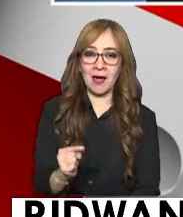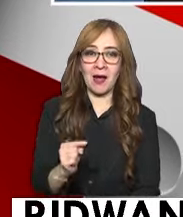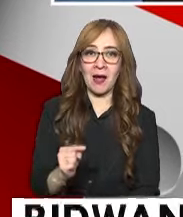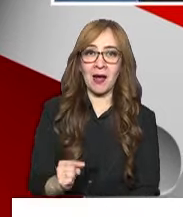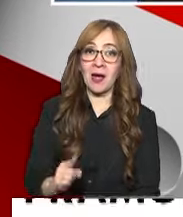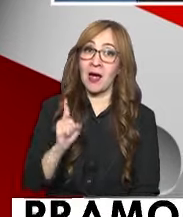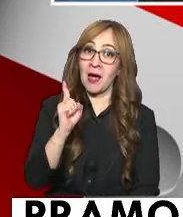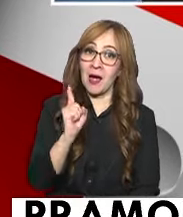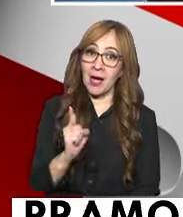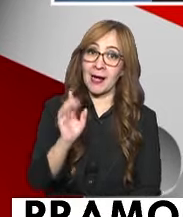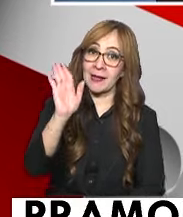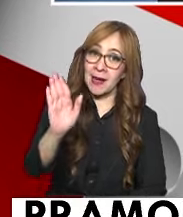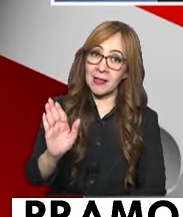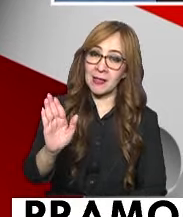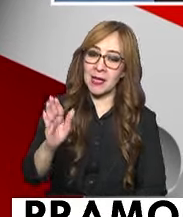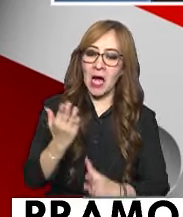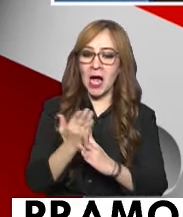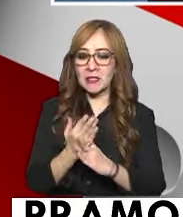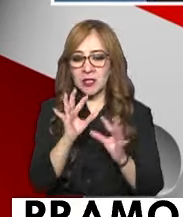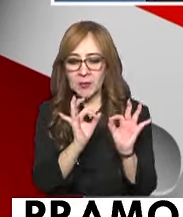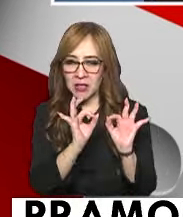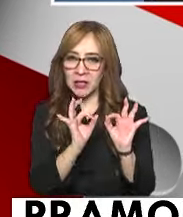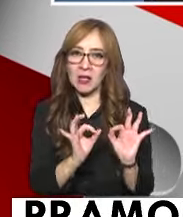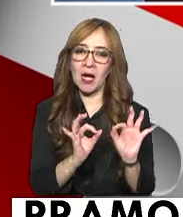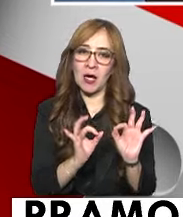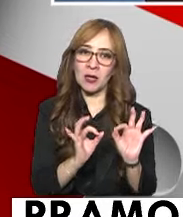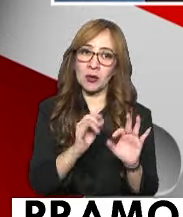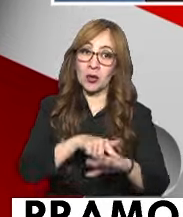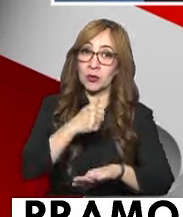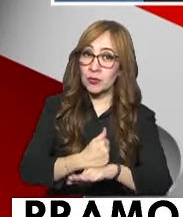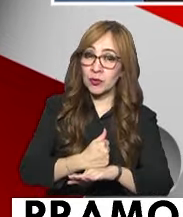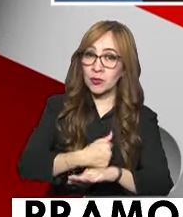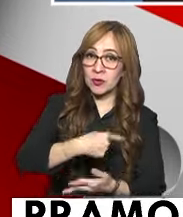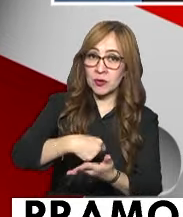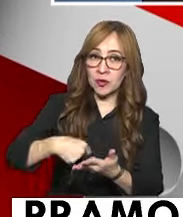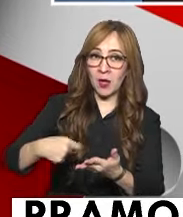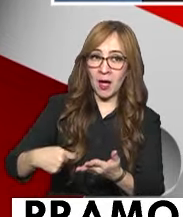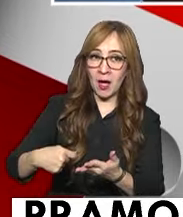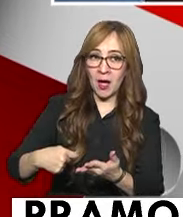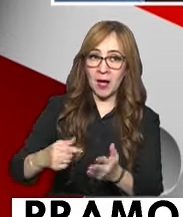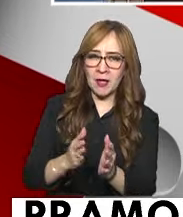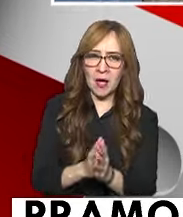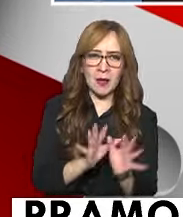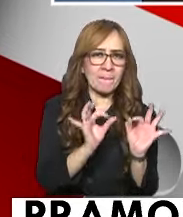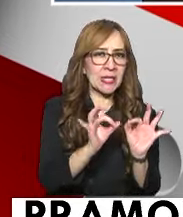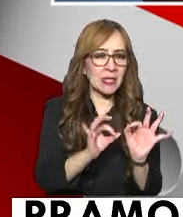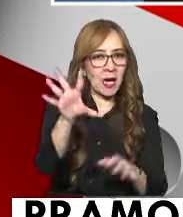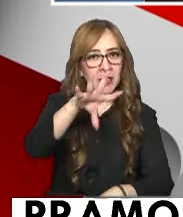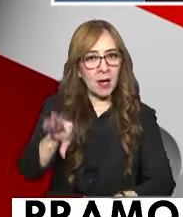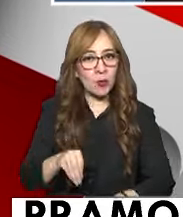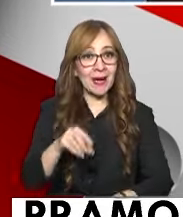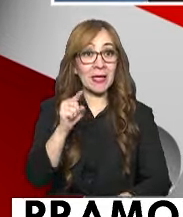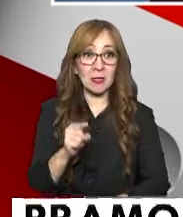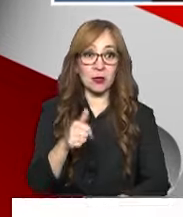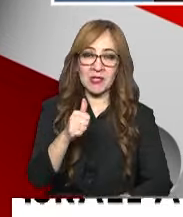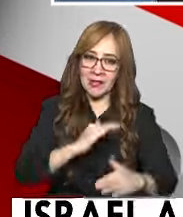depan akses pendidikan kemudian mutu sekolah satuan-satuan pendidikan yang ada di Kabupaten itu itu